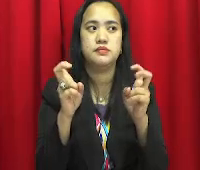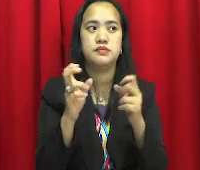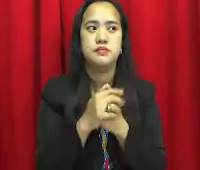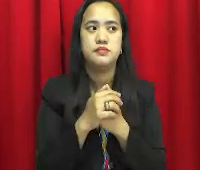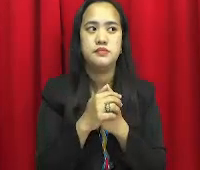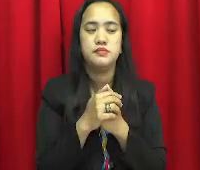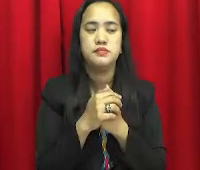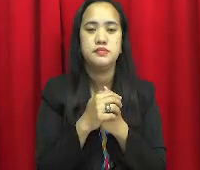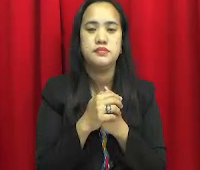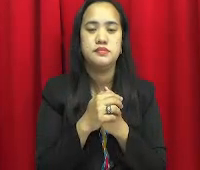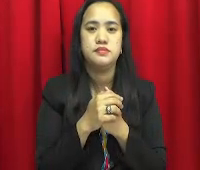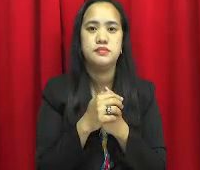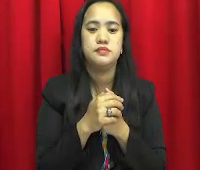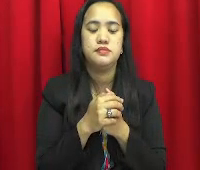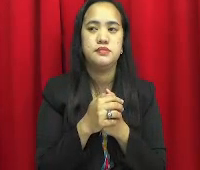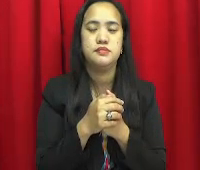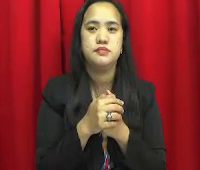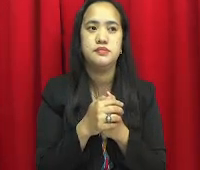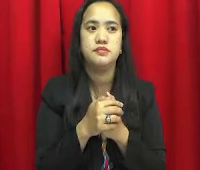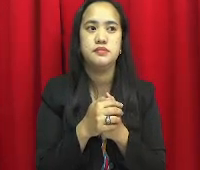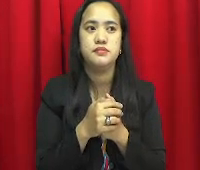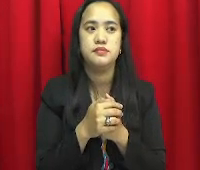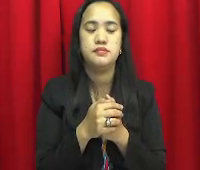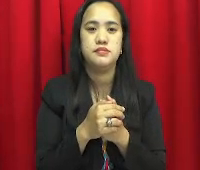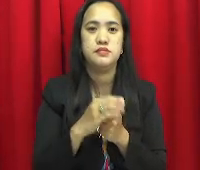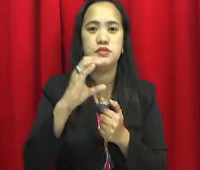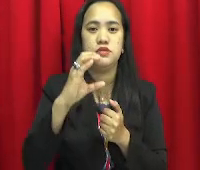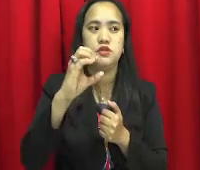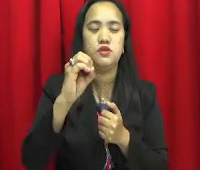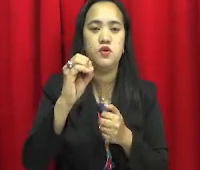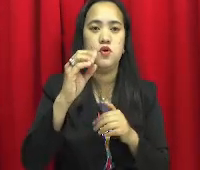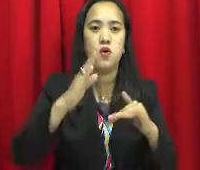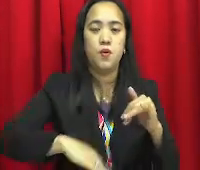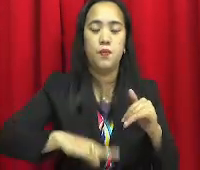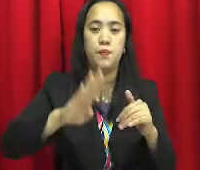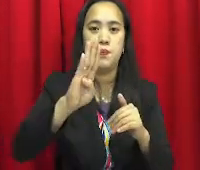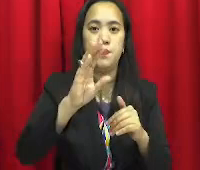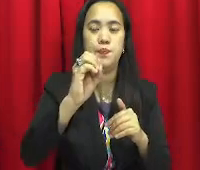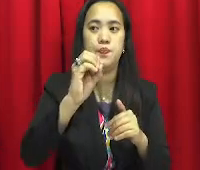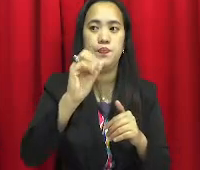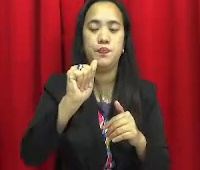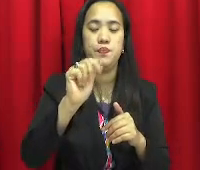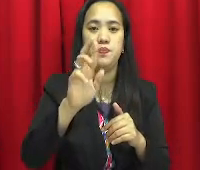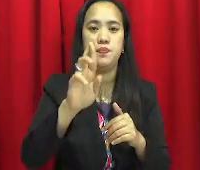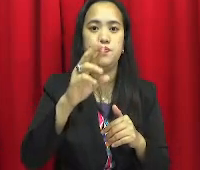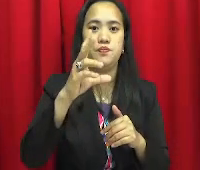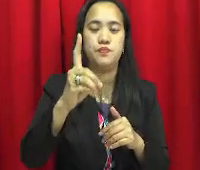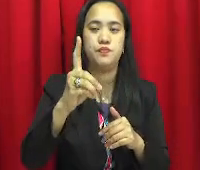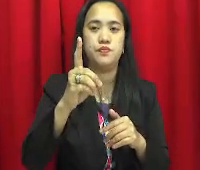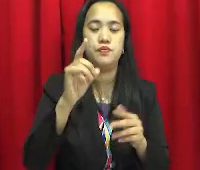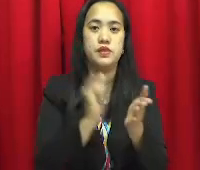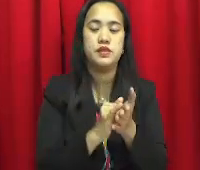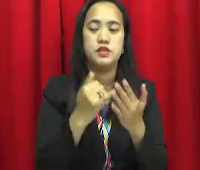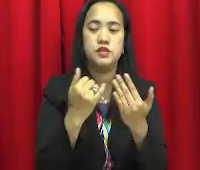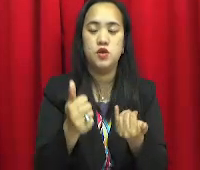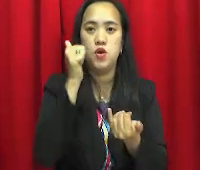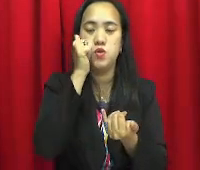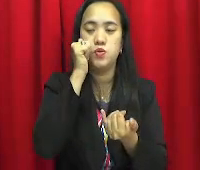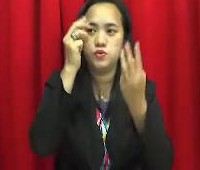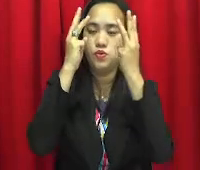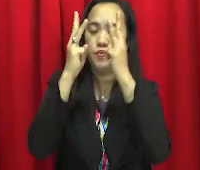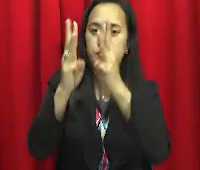topic yung pinag-uusapan daw natin. Habang on board siya, nasa barko siya, nag-tune in siya. No? Salamat naman